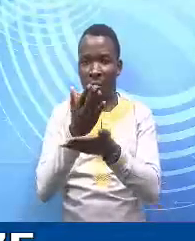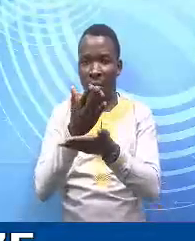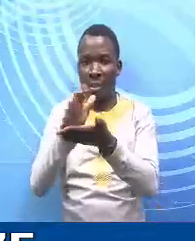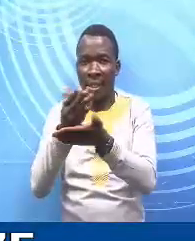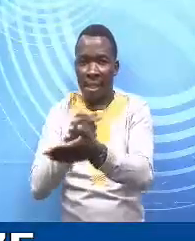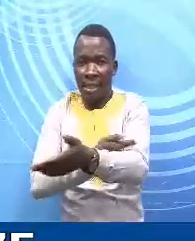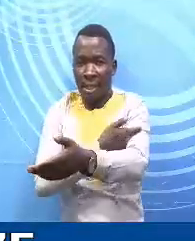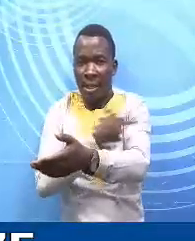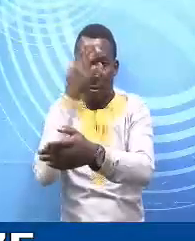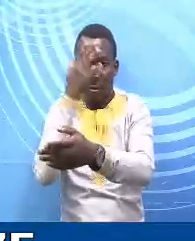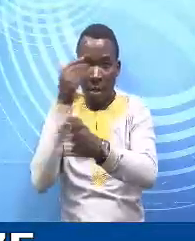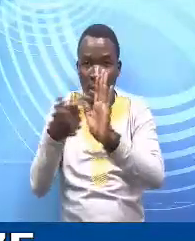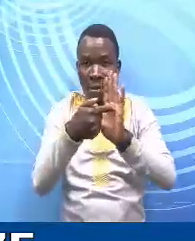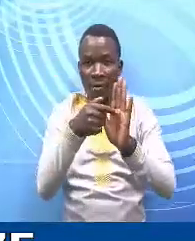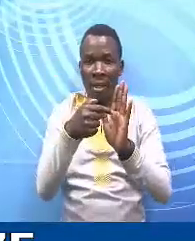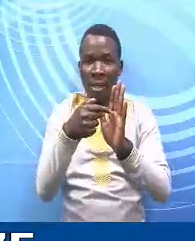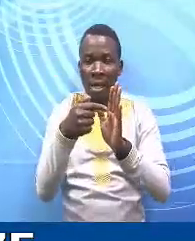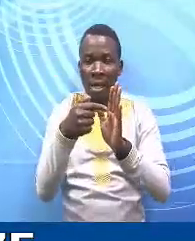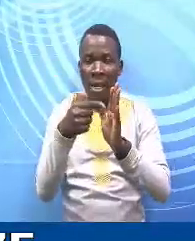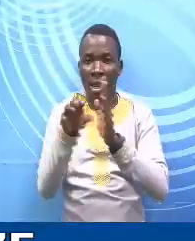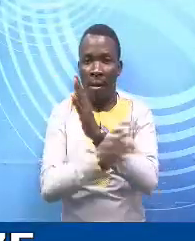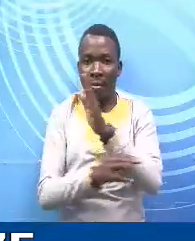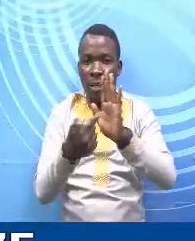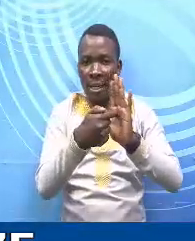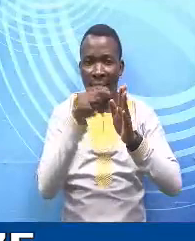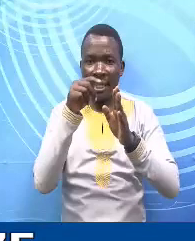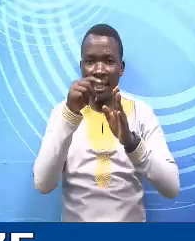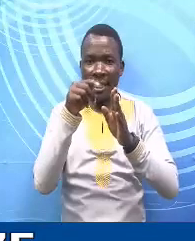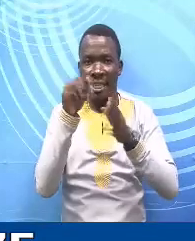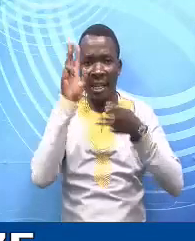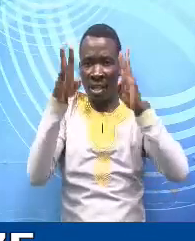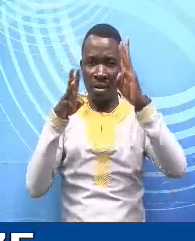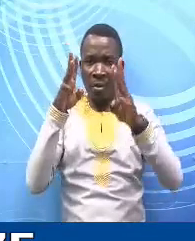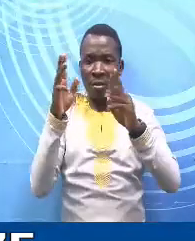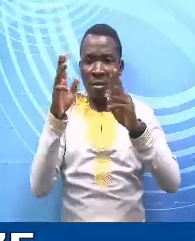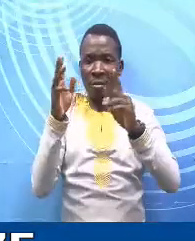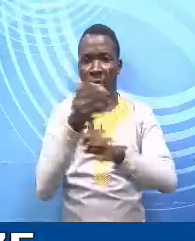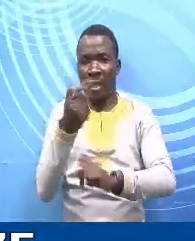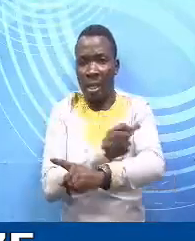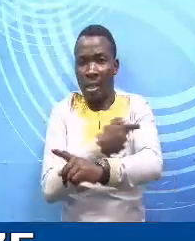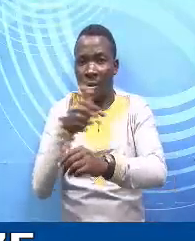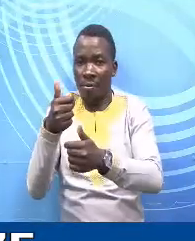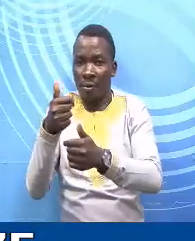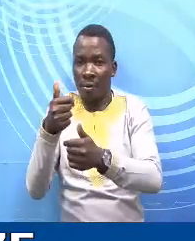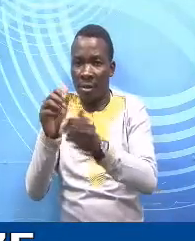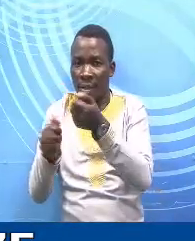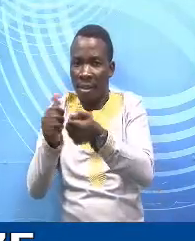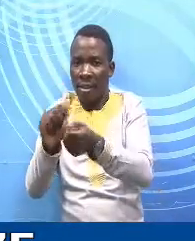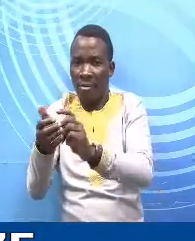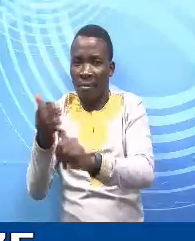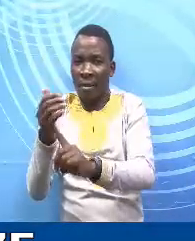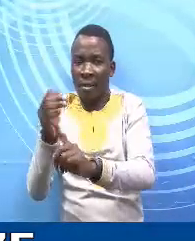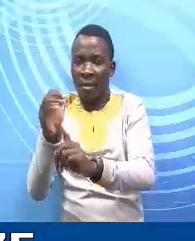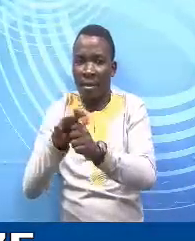ibihugu byagaragaje impungenge y'uko inkingo zitabagezeho ahubwo hari ibindi bihugu byazihariye. Mu bindi bigomba kwigwaho n'uburyo